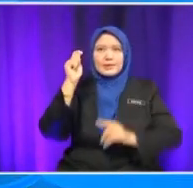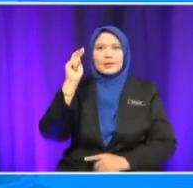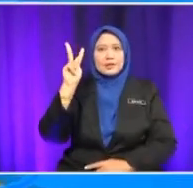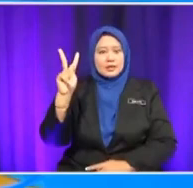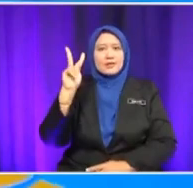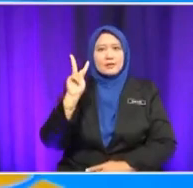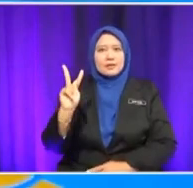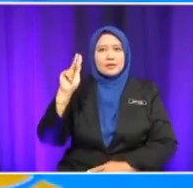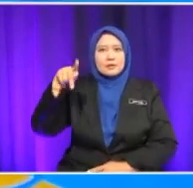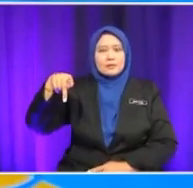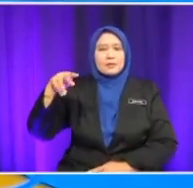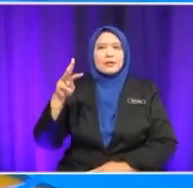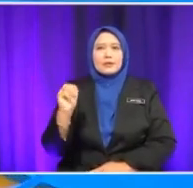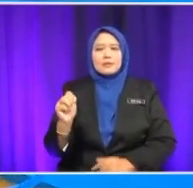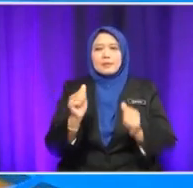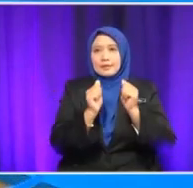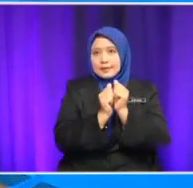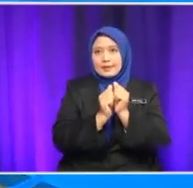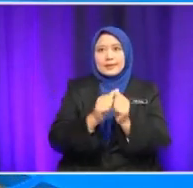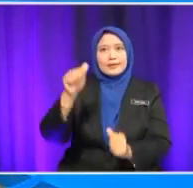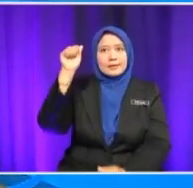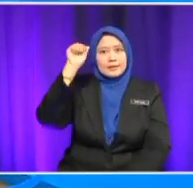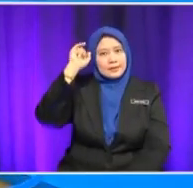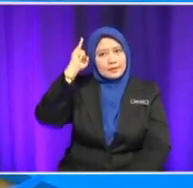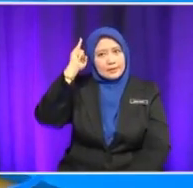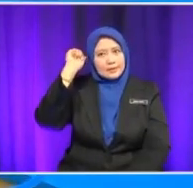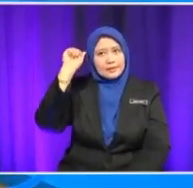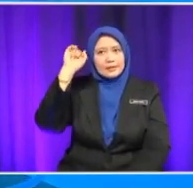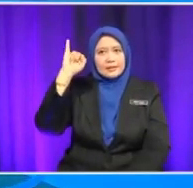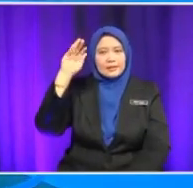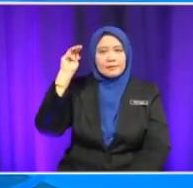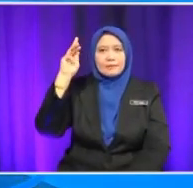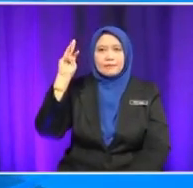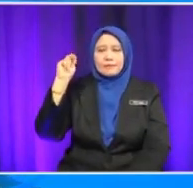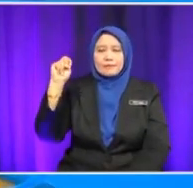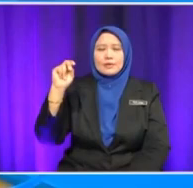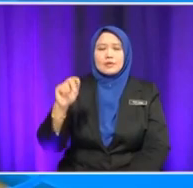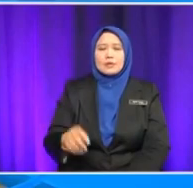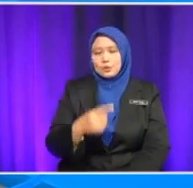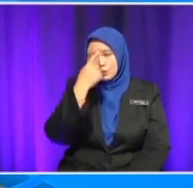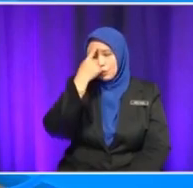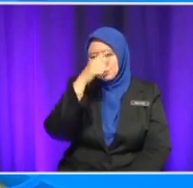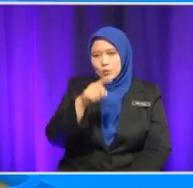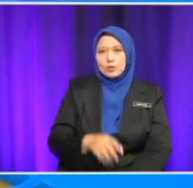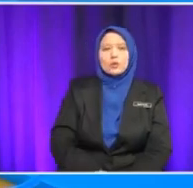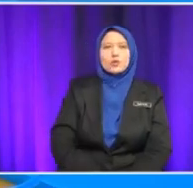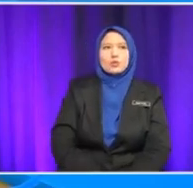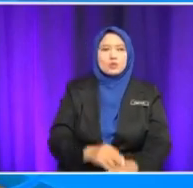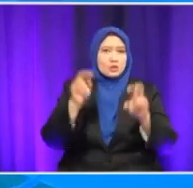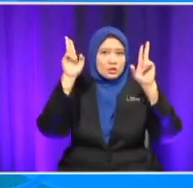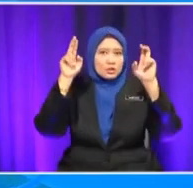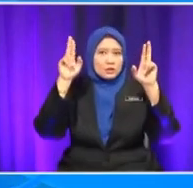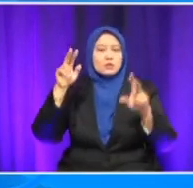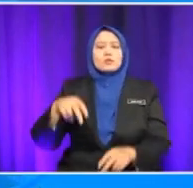hari ini dalam mata pelajaran pencak Siran psychome dan kita bawakan kepada anda bersama-sama di setuju